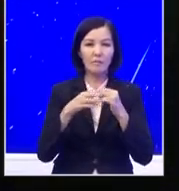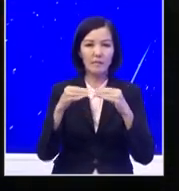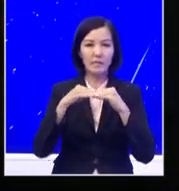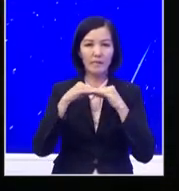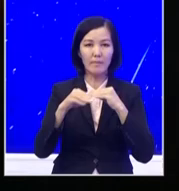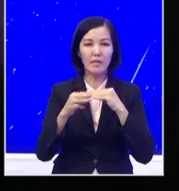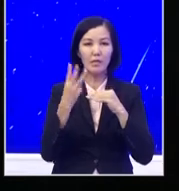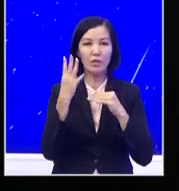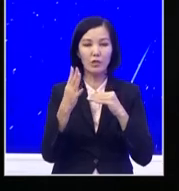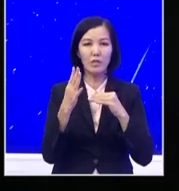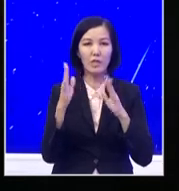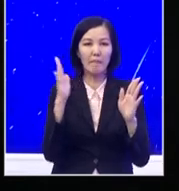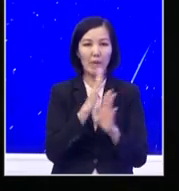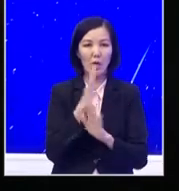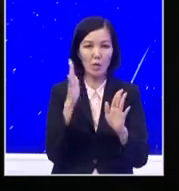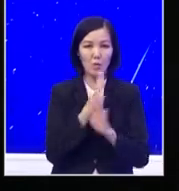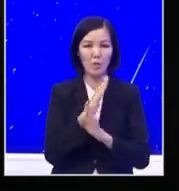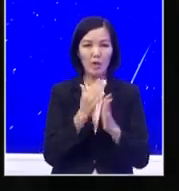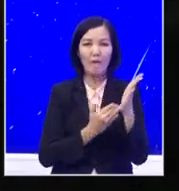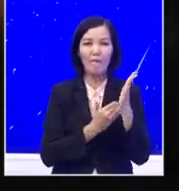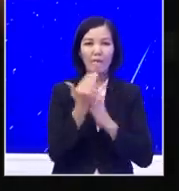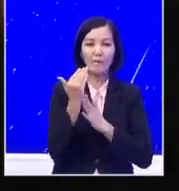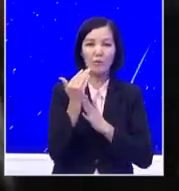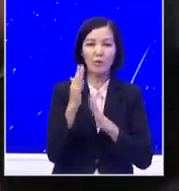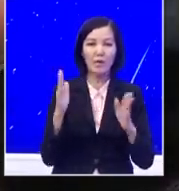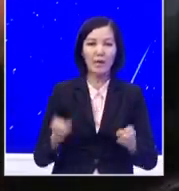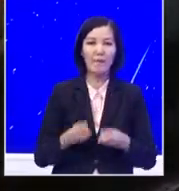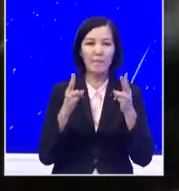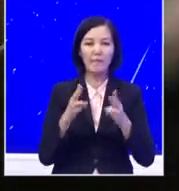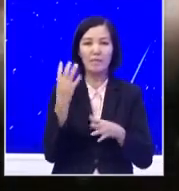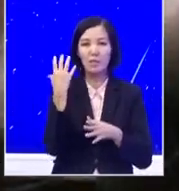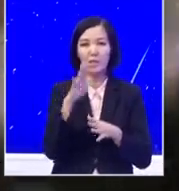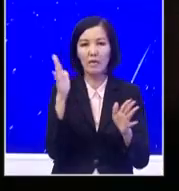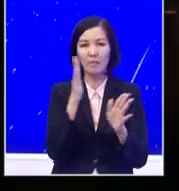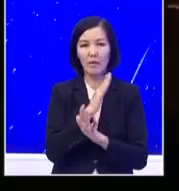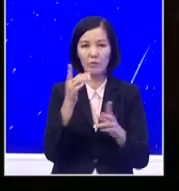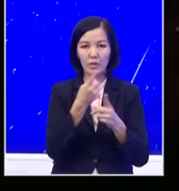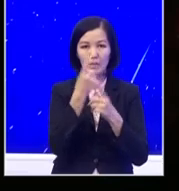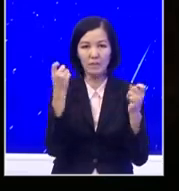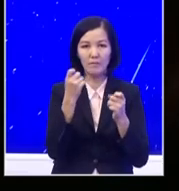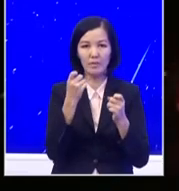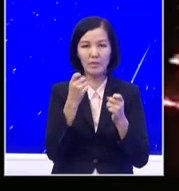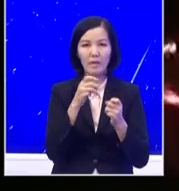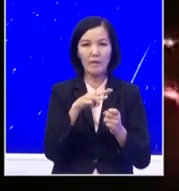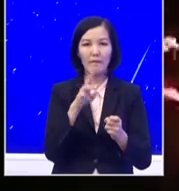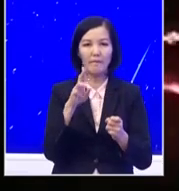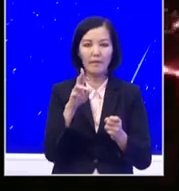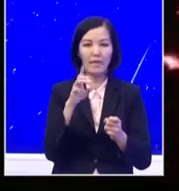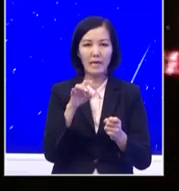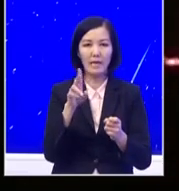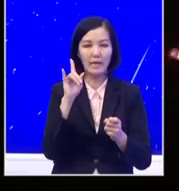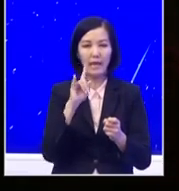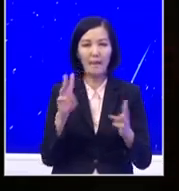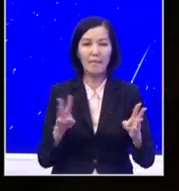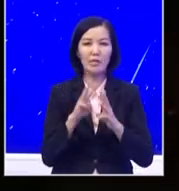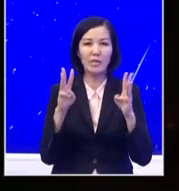4 природных. В стране сохраняется высокая пожарная опасность из-за жаркой погоды, сообщается в пресс-службе комитета МВД РК.